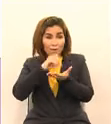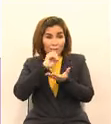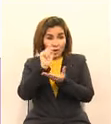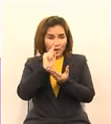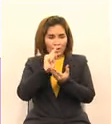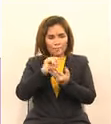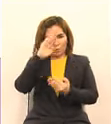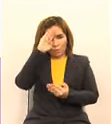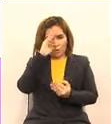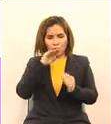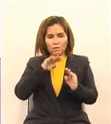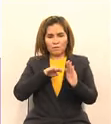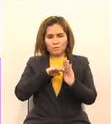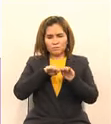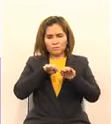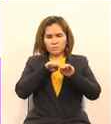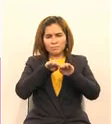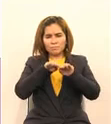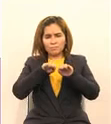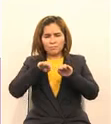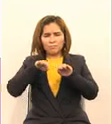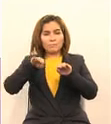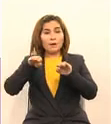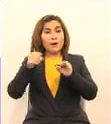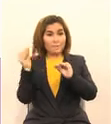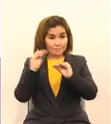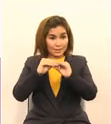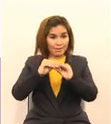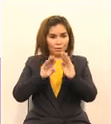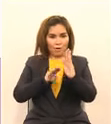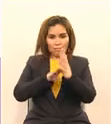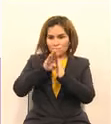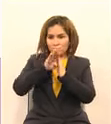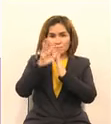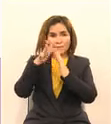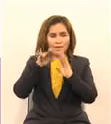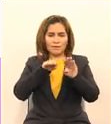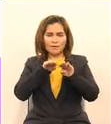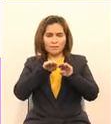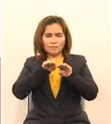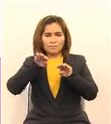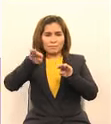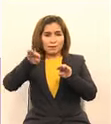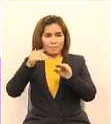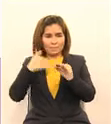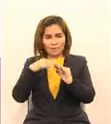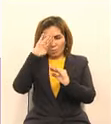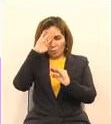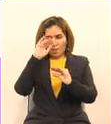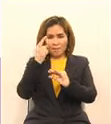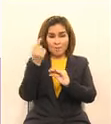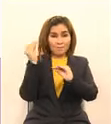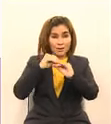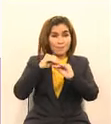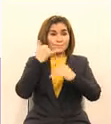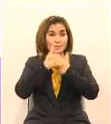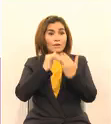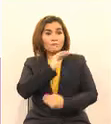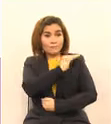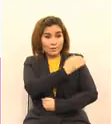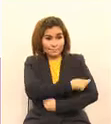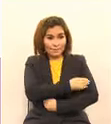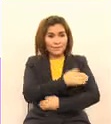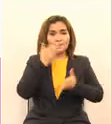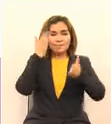นะฮะแต่ว่าที่มีผู้ป่วยรายใหม่เพิ่มขึ้นขณะนี้ที่ต้องเฝ้าดูก็คือฟิลิปปินส์นะครับฟิลิปปินส์มาเล